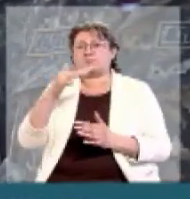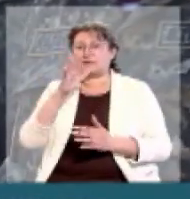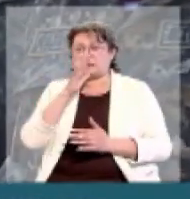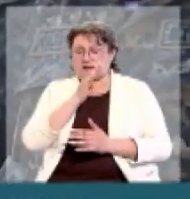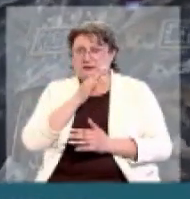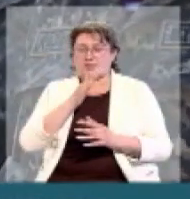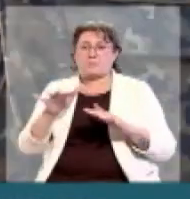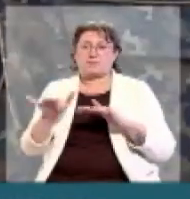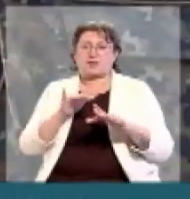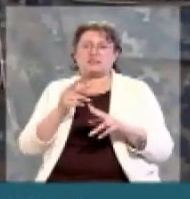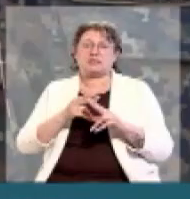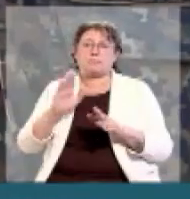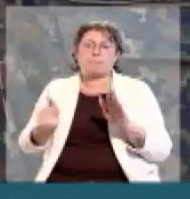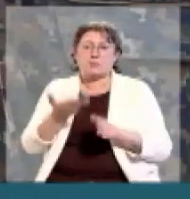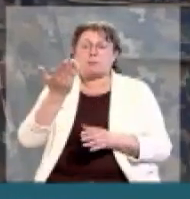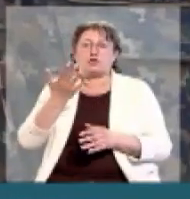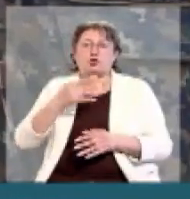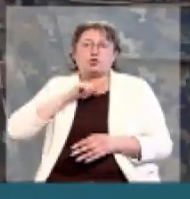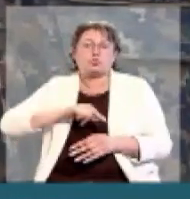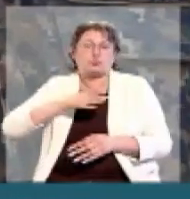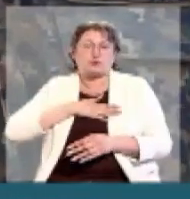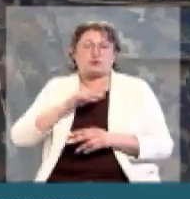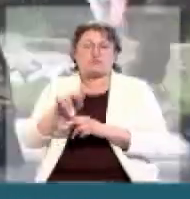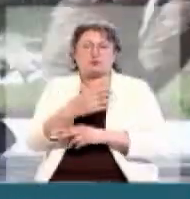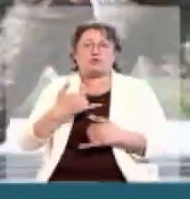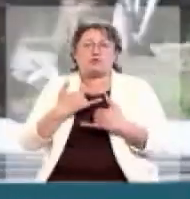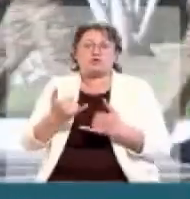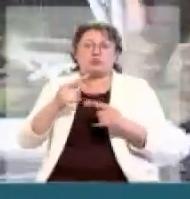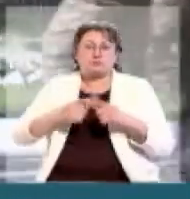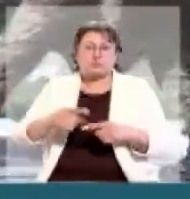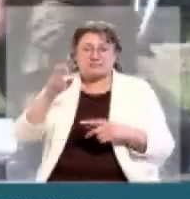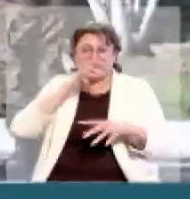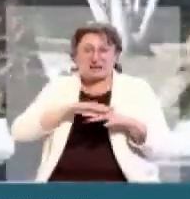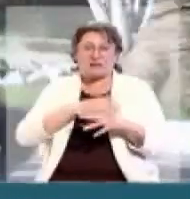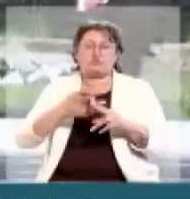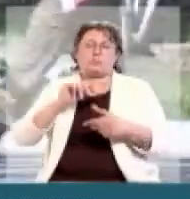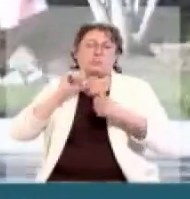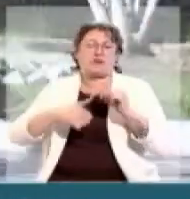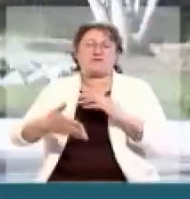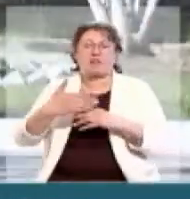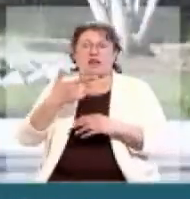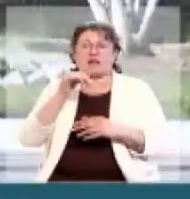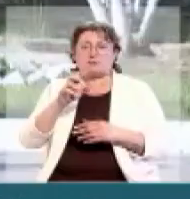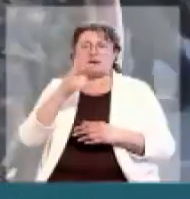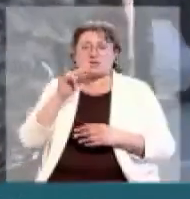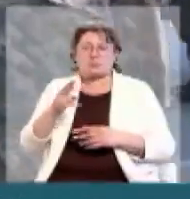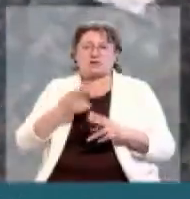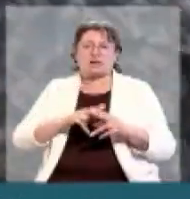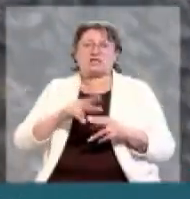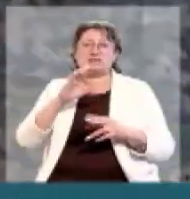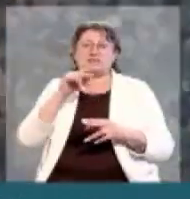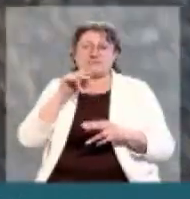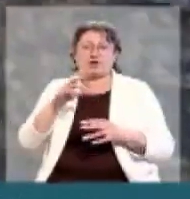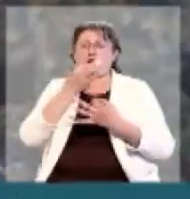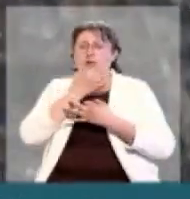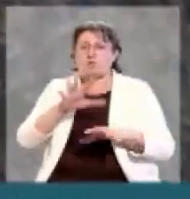полувека. Мероприятия, поднимающие боевой дух и воспитывающие патриотизм, стали здесь традиционными. Флаг, герб и гимн – негласные